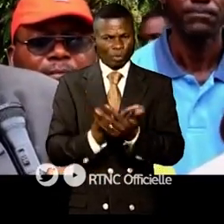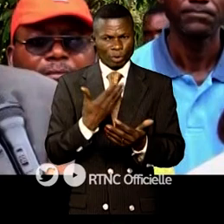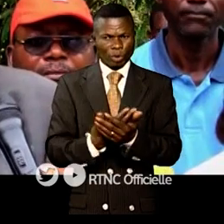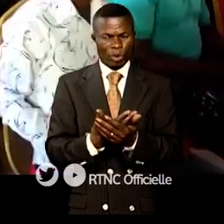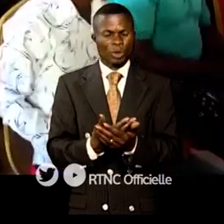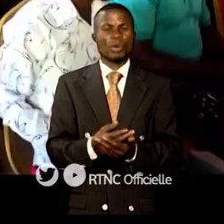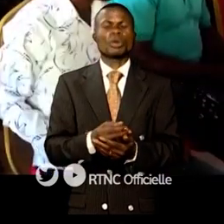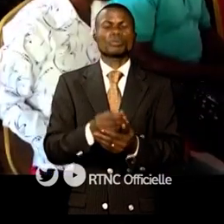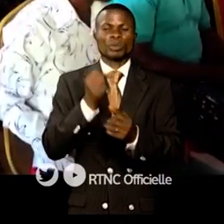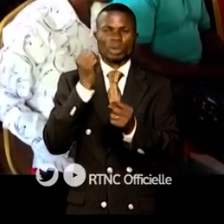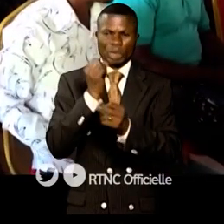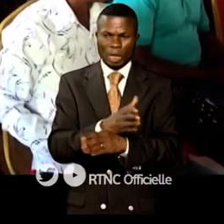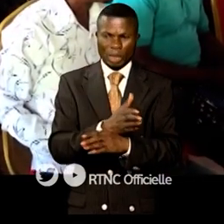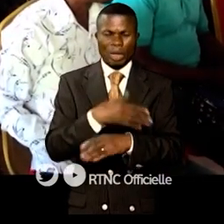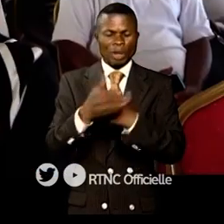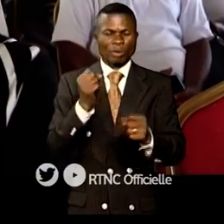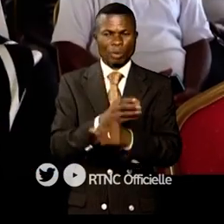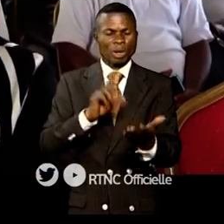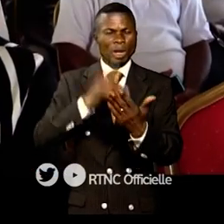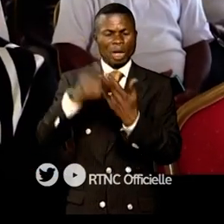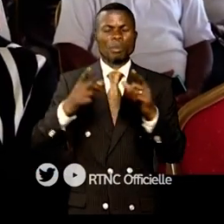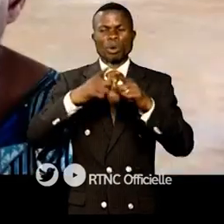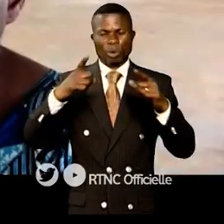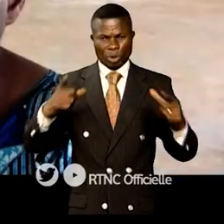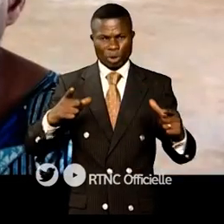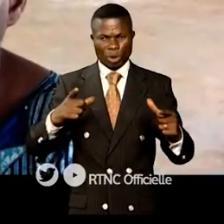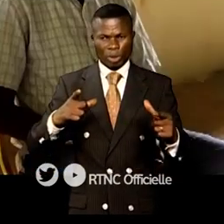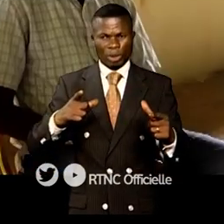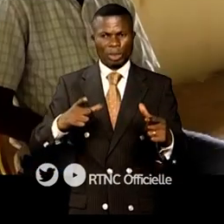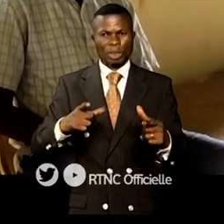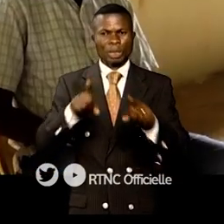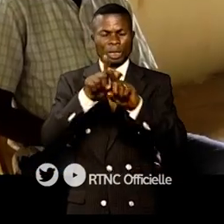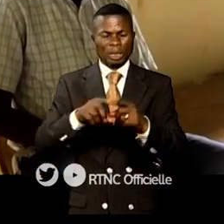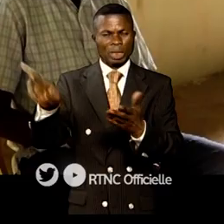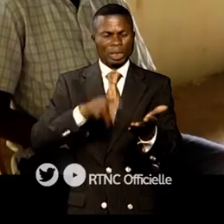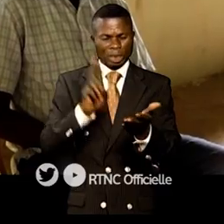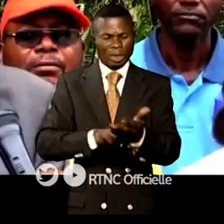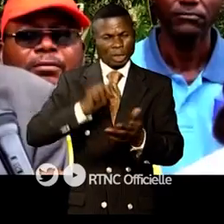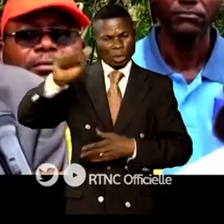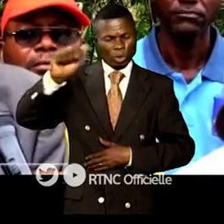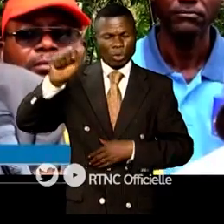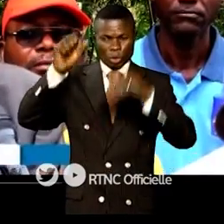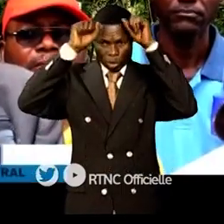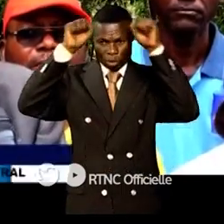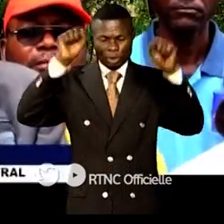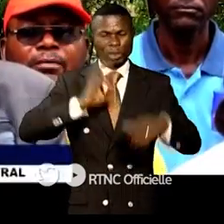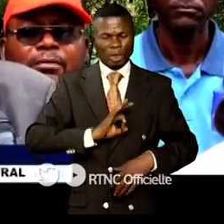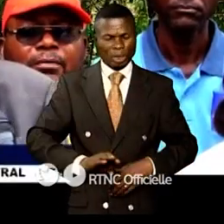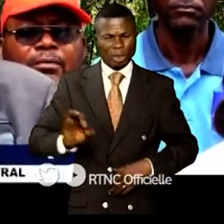la concrétisation de ces grands projets qui portent en fait la signature personnelle de son Excellence,